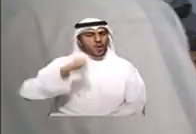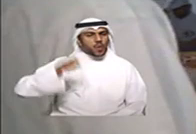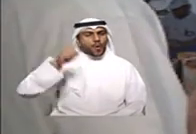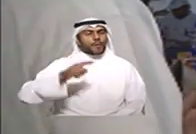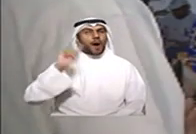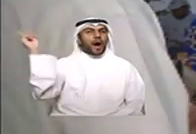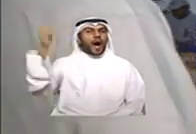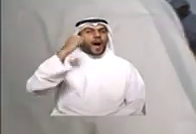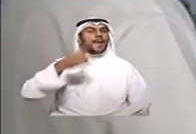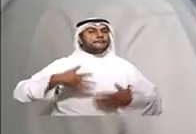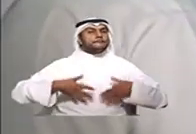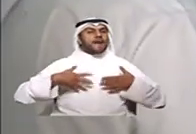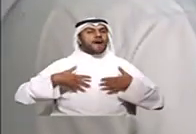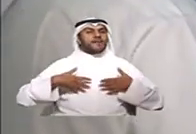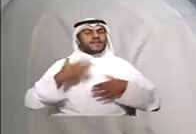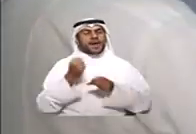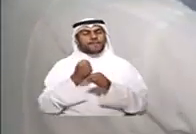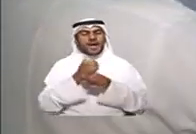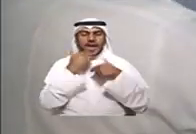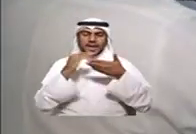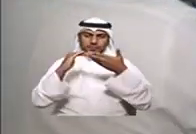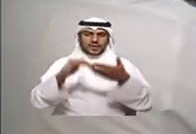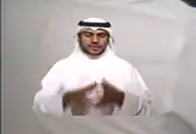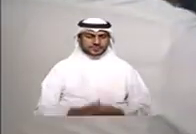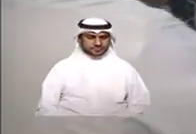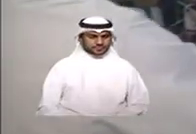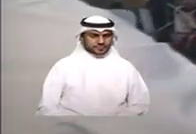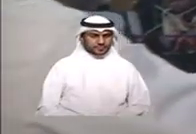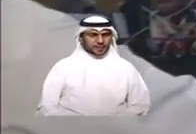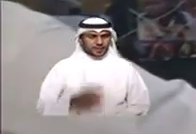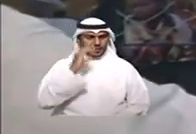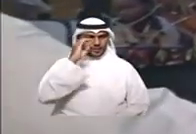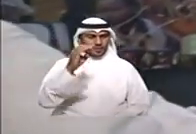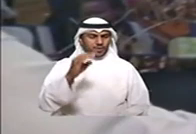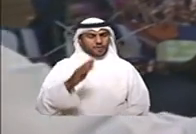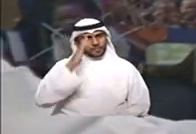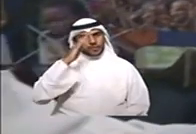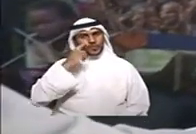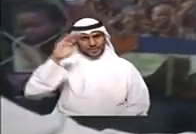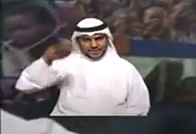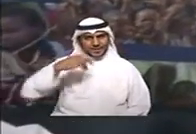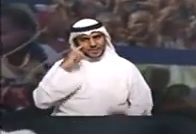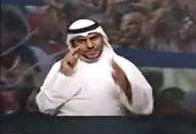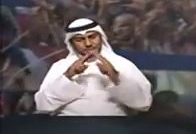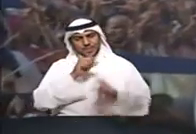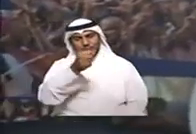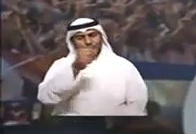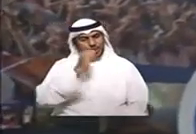اليوم الاحتفال باليوم العمل الخيري الدولي. بسم الله الرحمن الرحيم، شكرا لحضوركم. طبعا هذا